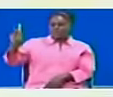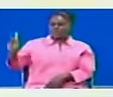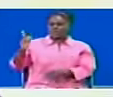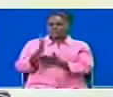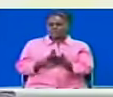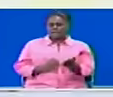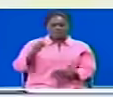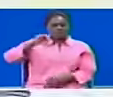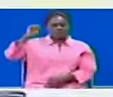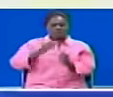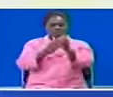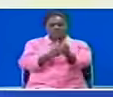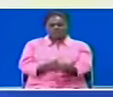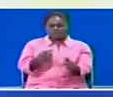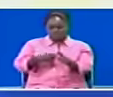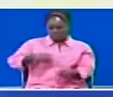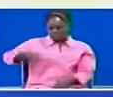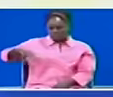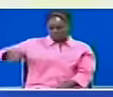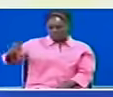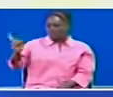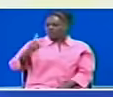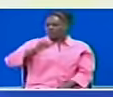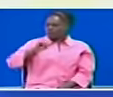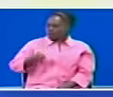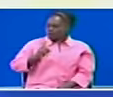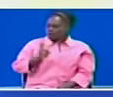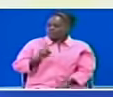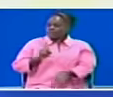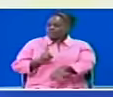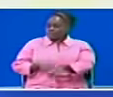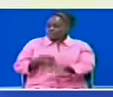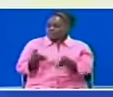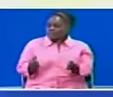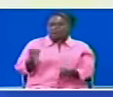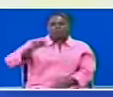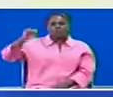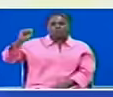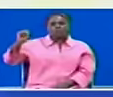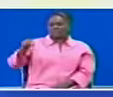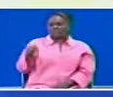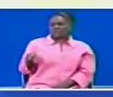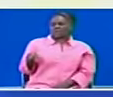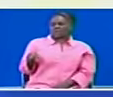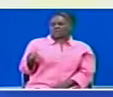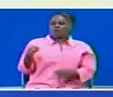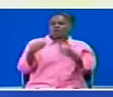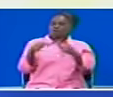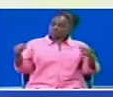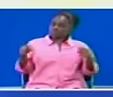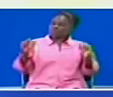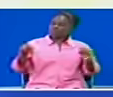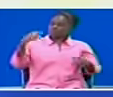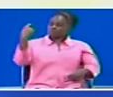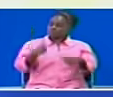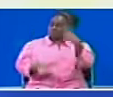baadhi ya wanasiasa kutoka kaunti ya Nairobi alionya kwamba kwa sasa siasa za namna hiyo huenda upinzani ukapata